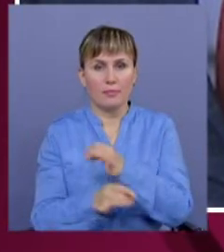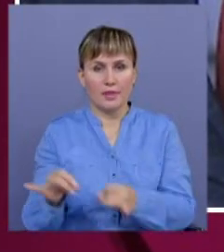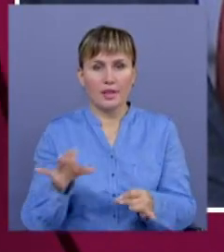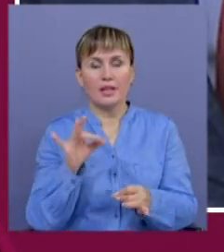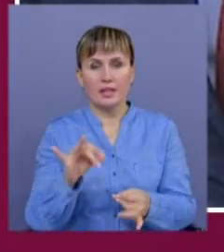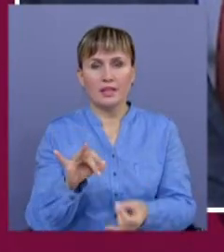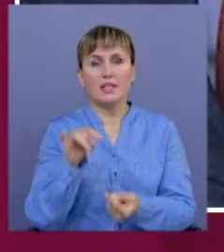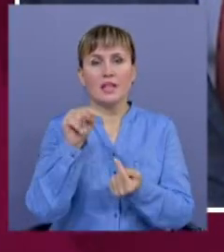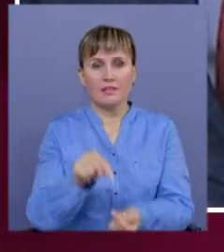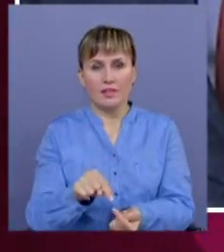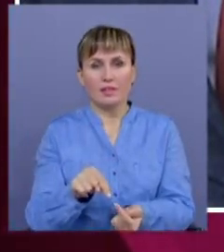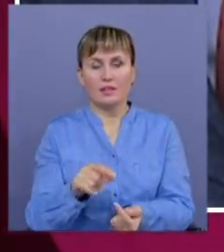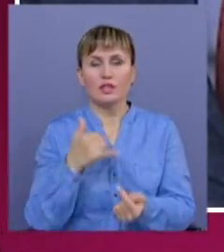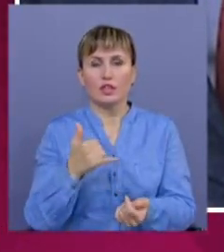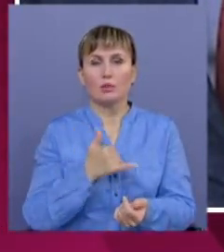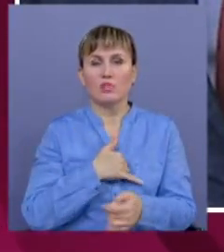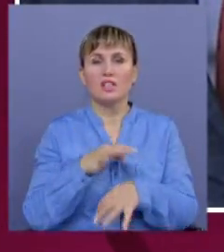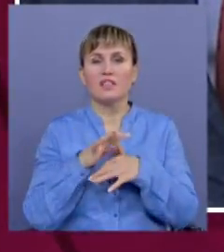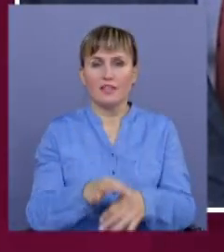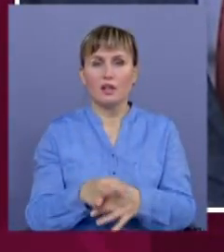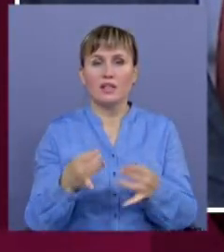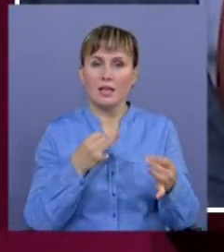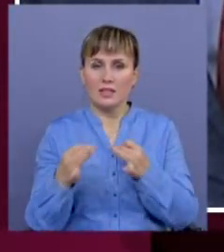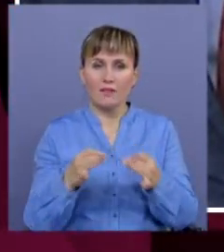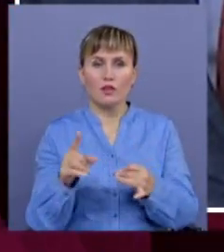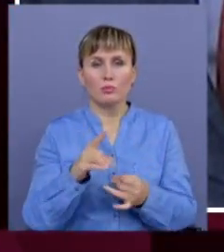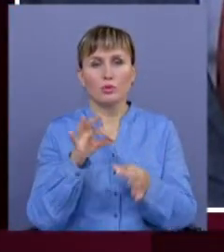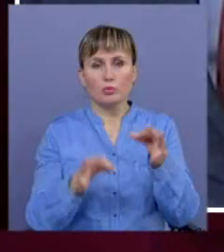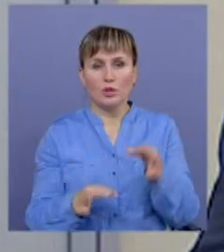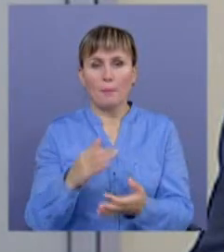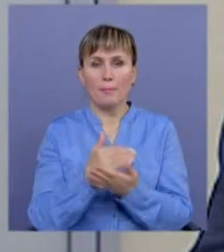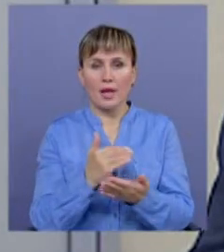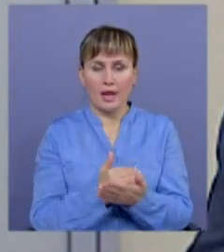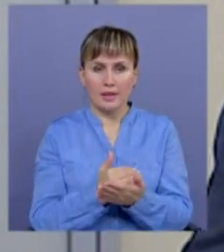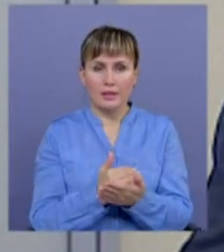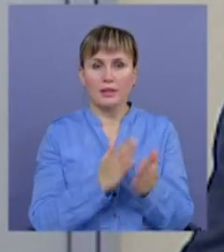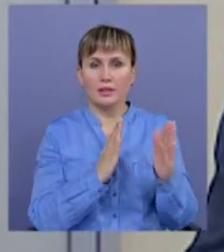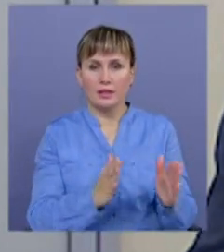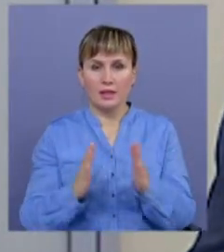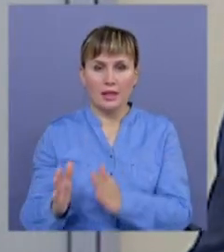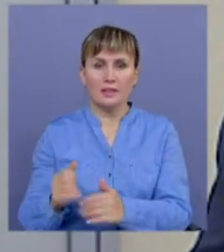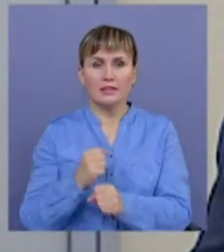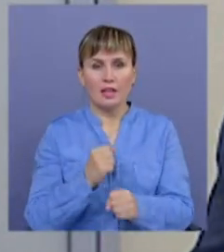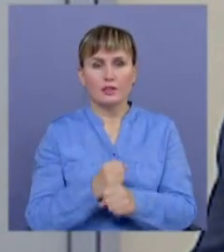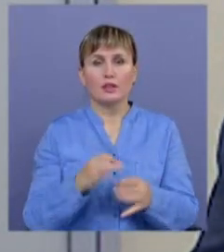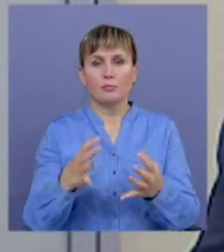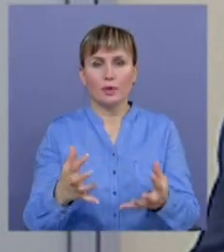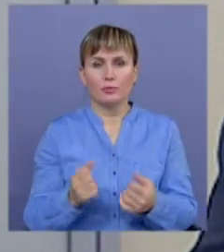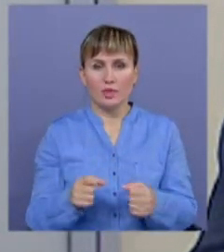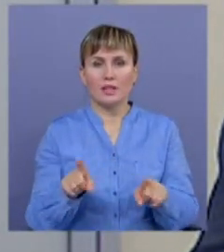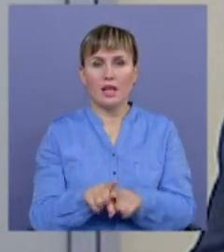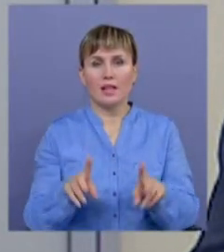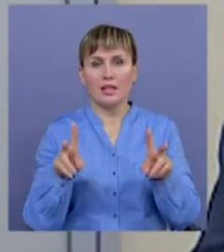Соответственно, у нас сейчас ведется разговор о том, чтобы в судебном порядке, в принудительном порядке все-таки получить так